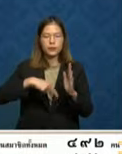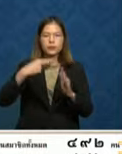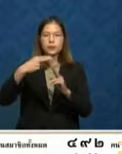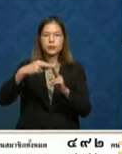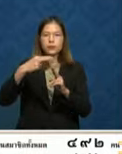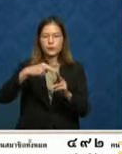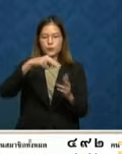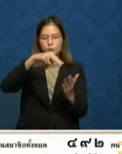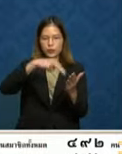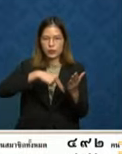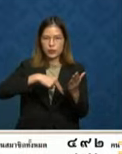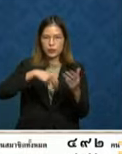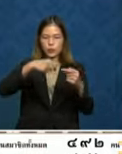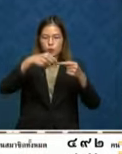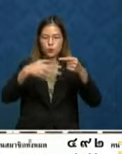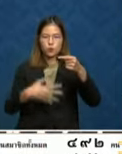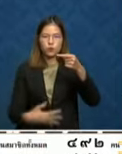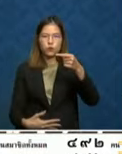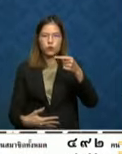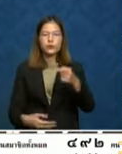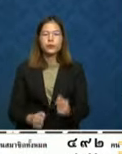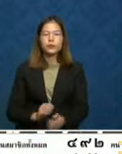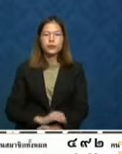กรรมาธิการครับเรียนเชิญ